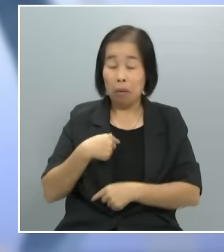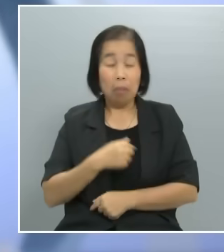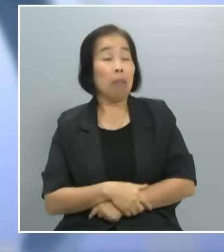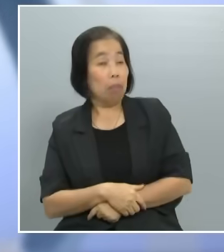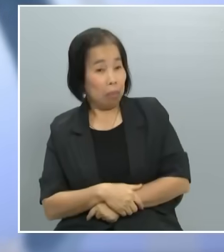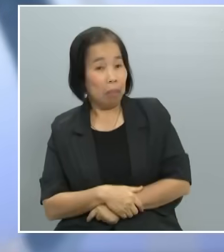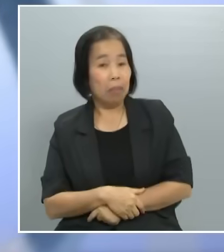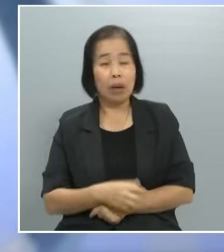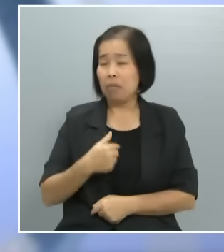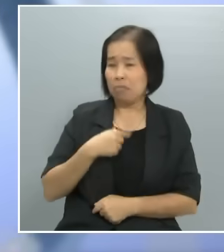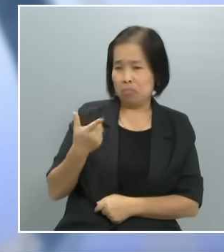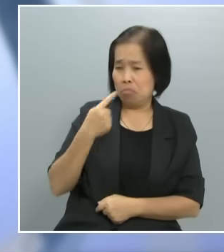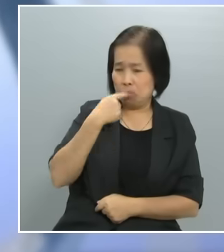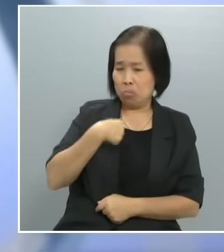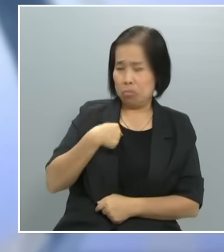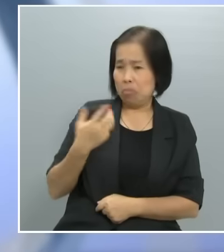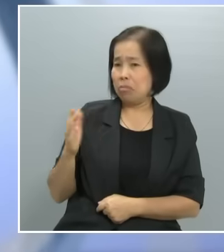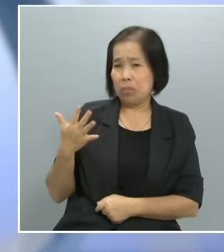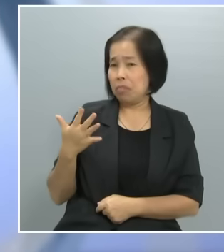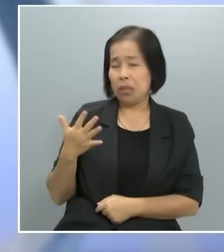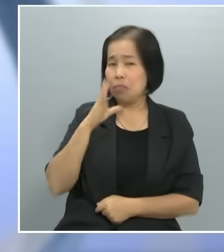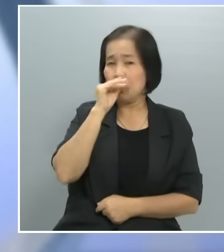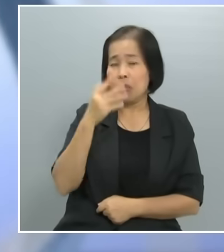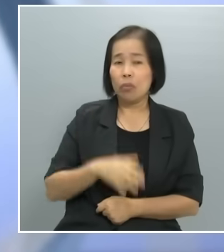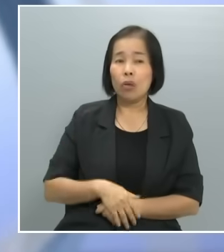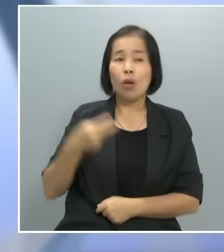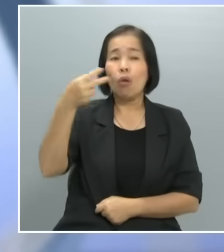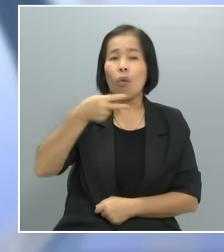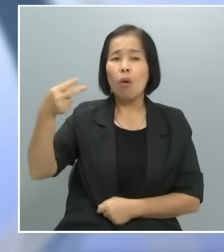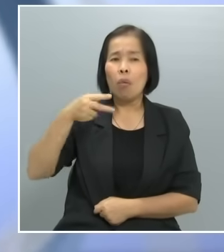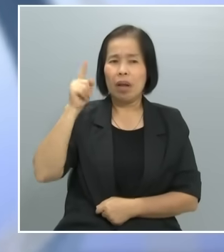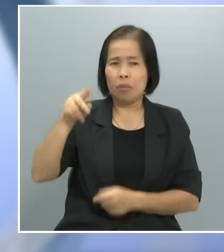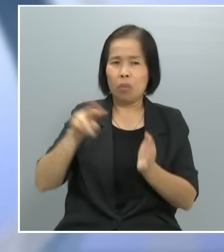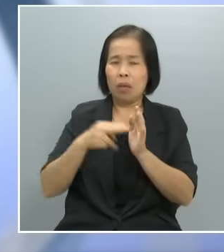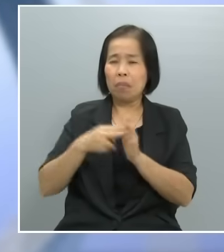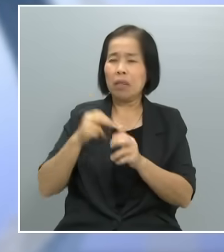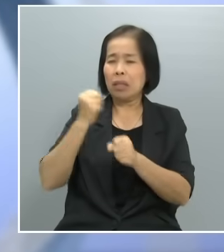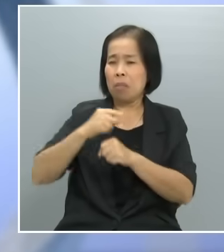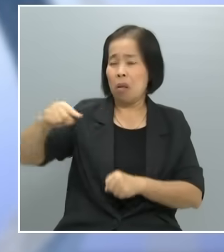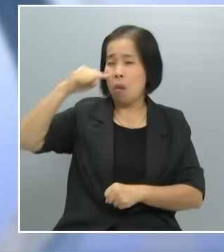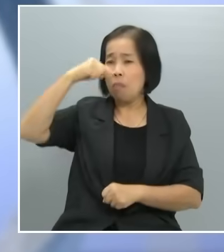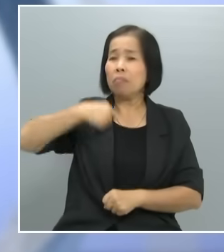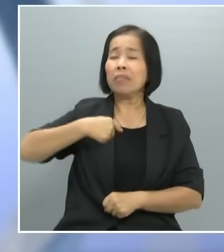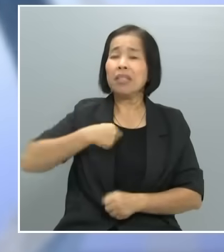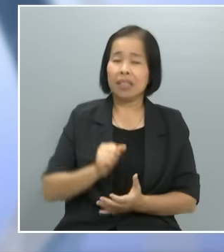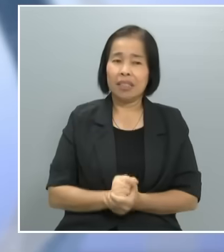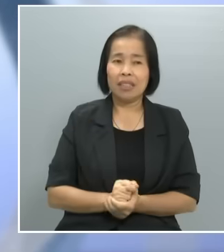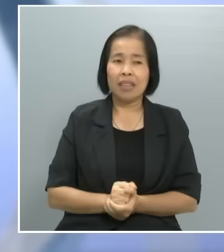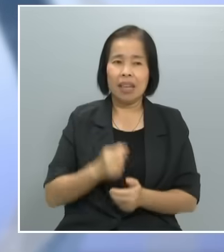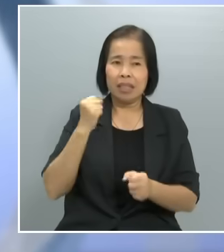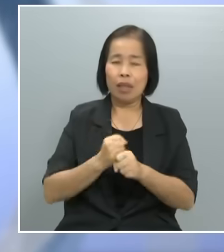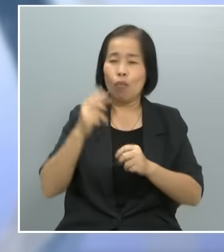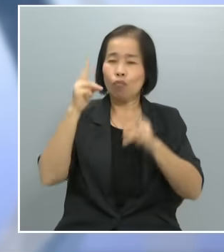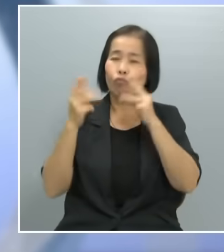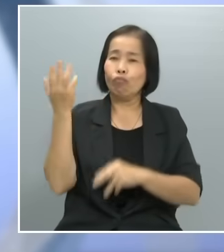อกว่าเนี่ยไม่ใช่คำพูดของพี่ดูจากข้อความแล้วเป็นการดิสเครดิตเพจของพี่เป็นการทำโฟโต้ช็อป